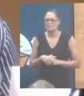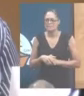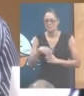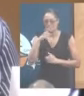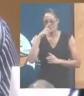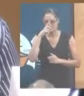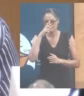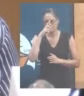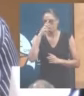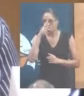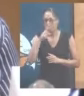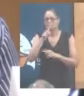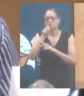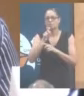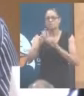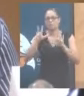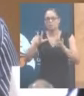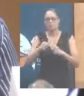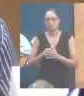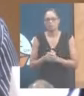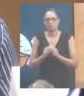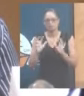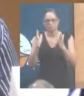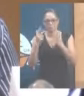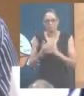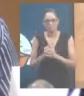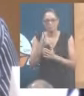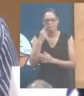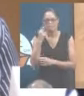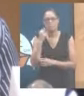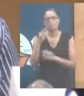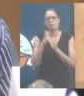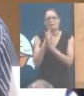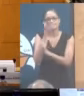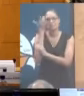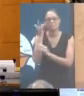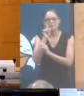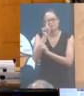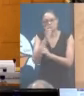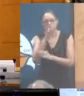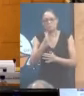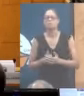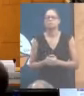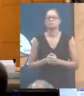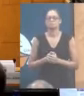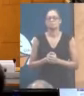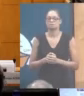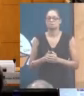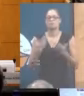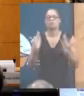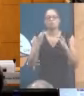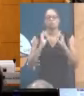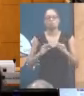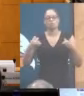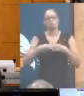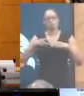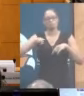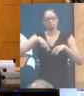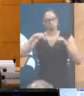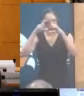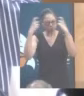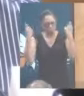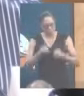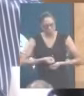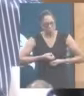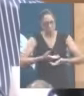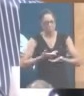C'est la question numéro 8, toujours posée par M. Daniel Marissent. Merci. Je rappelle toujours, je parle au nom de mon groupe. Je prends acte de